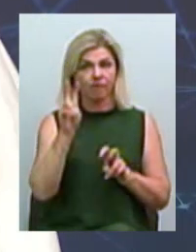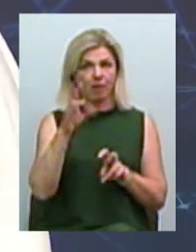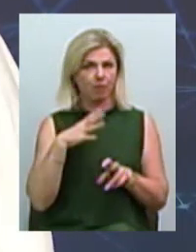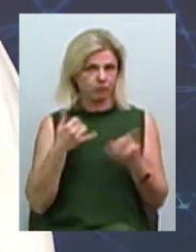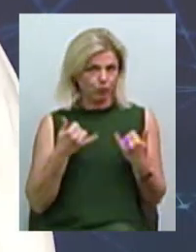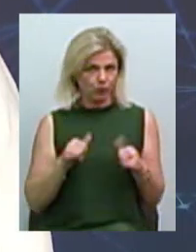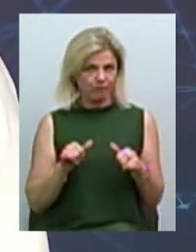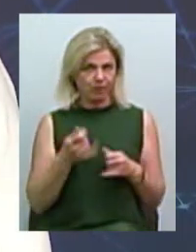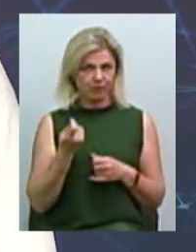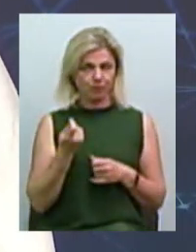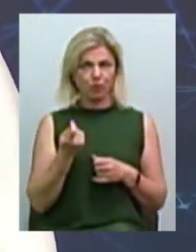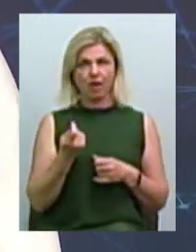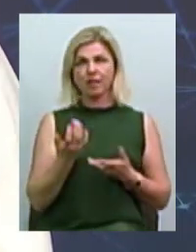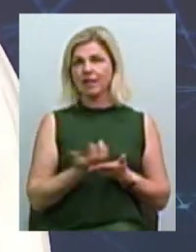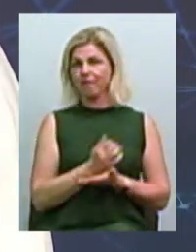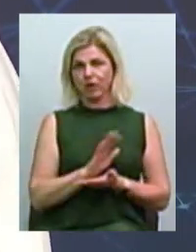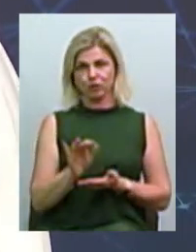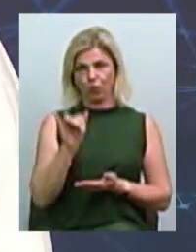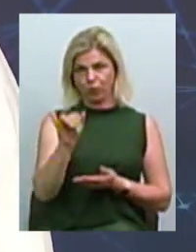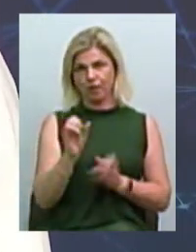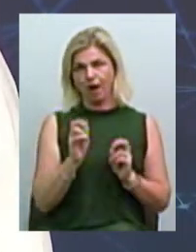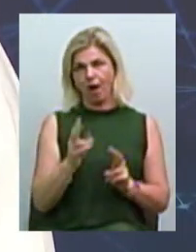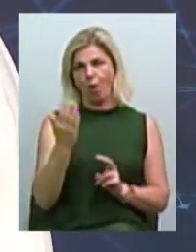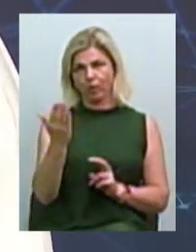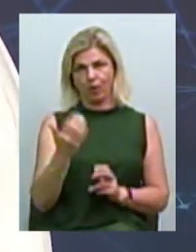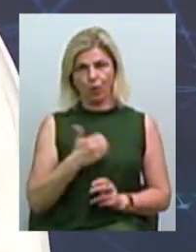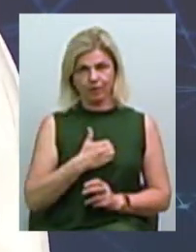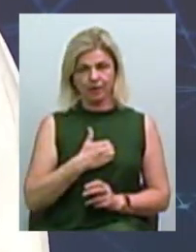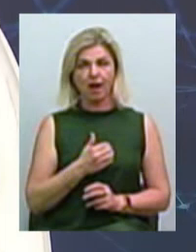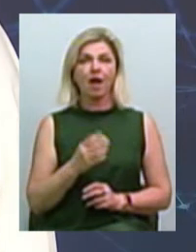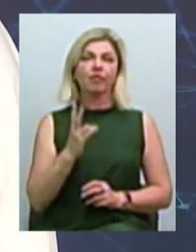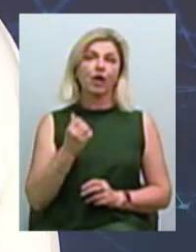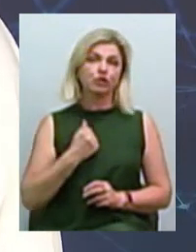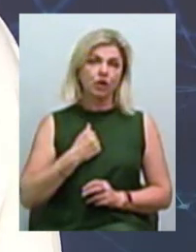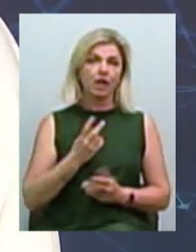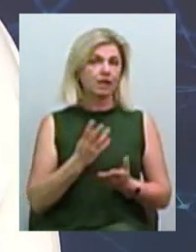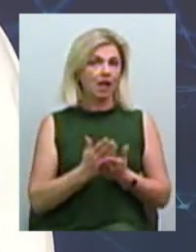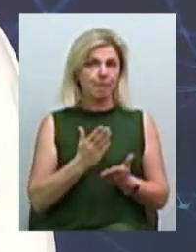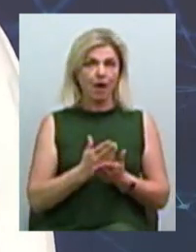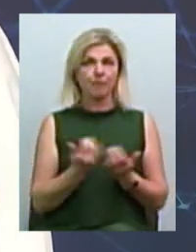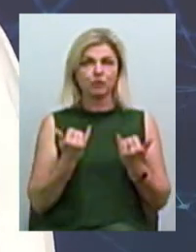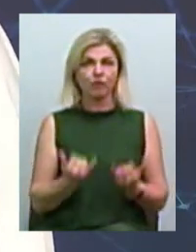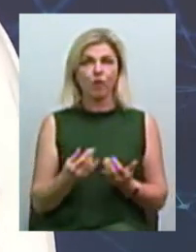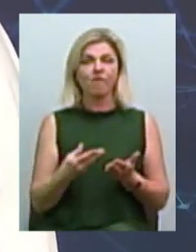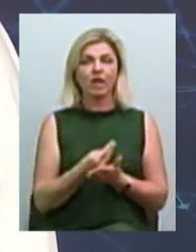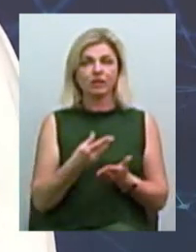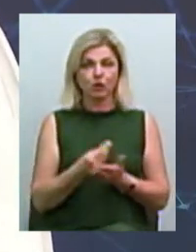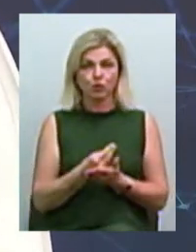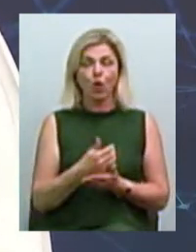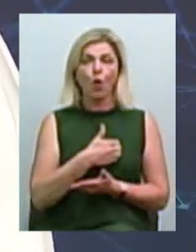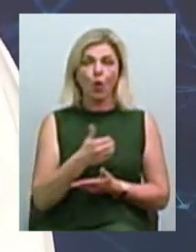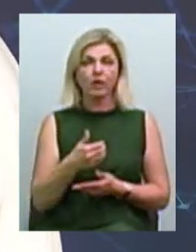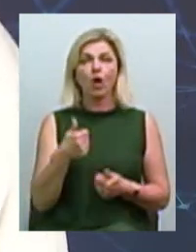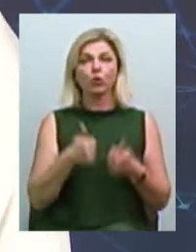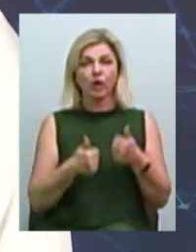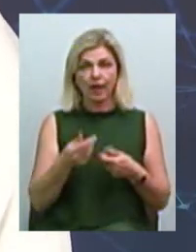і не вийшло у них, як вони хотіли. Але, на жаль, знову ж таки, ми не маємо на сьогоднішній день фінансування на дану ділянку, хоча тендер і договір у